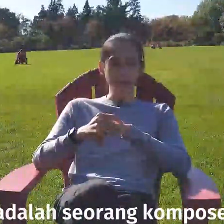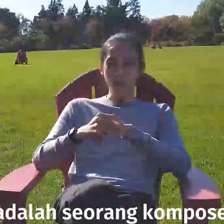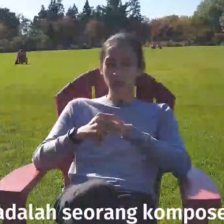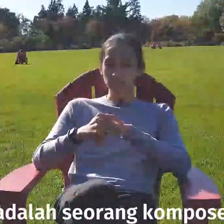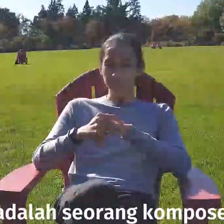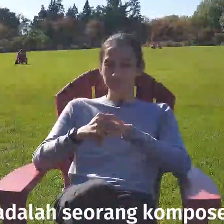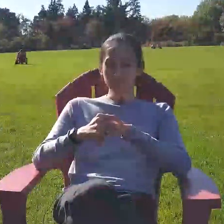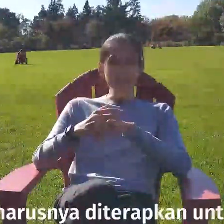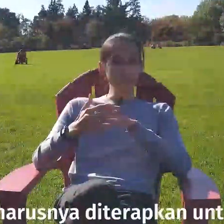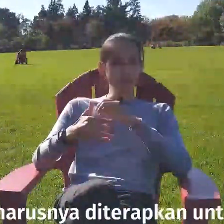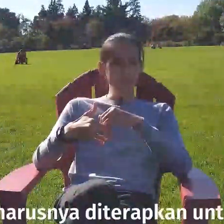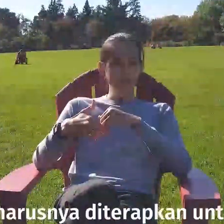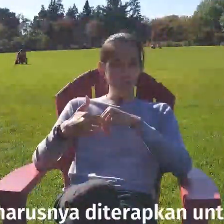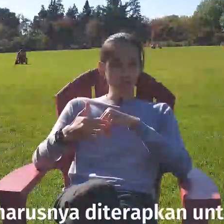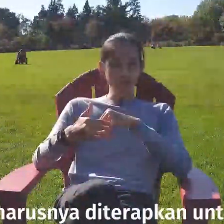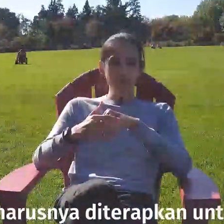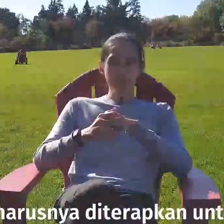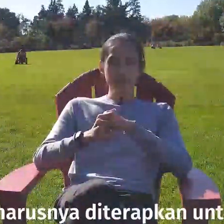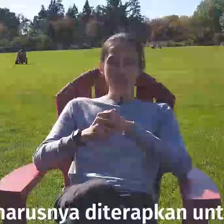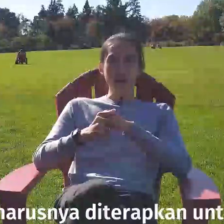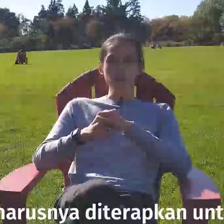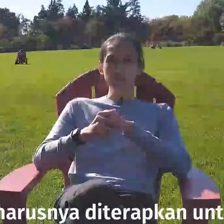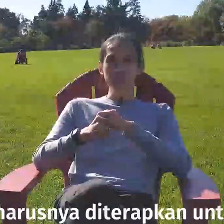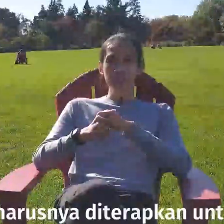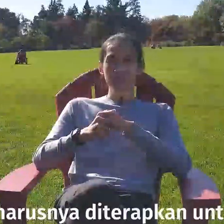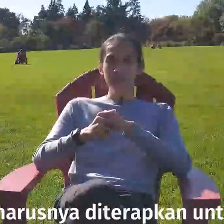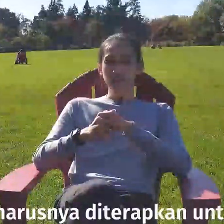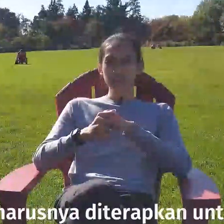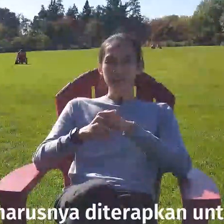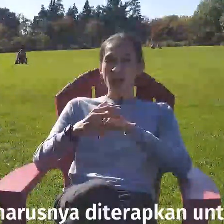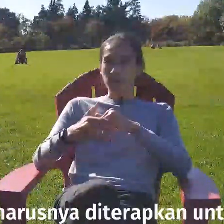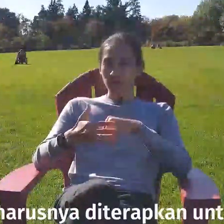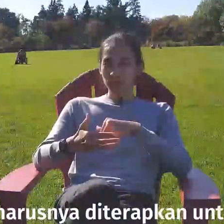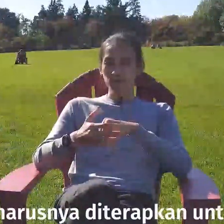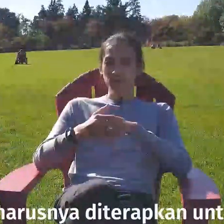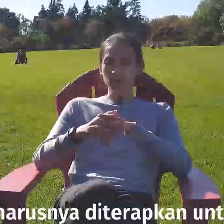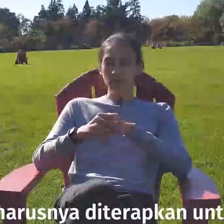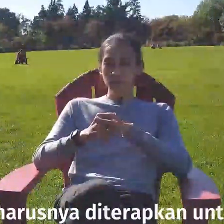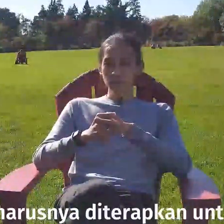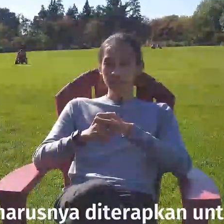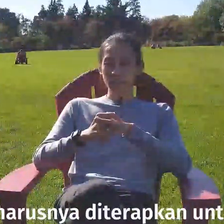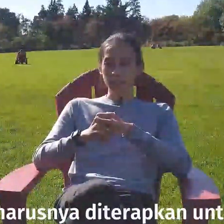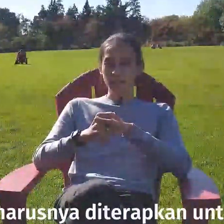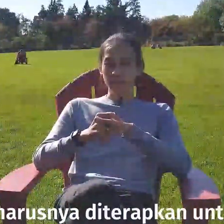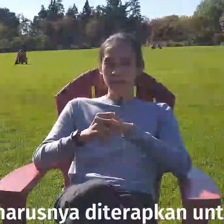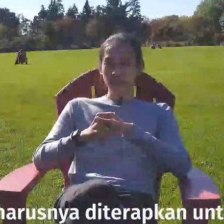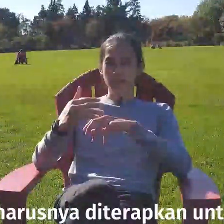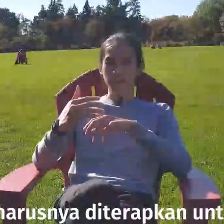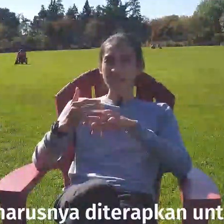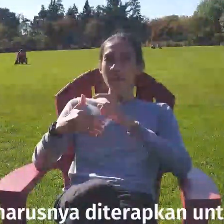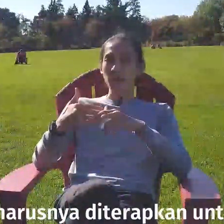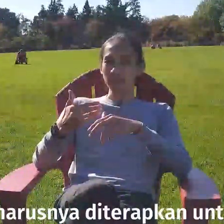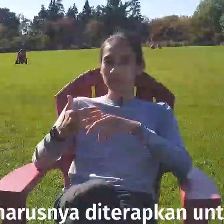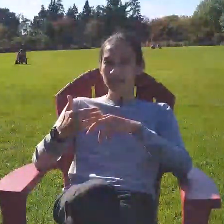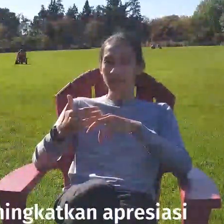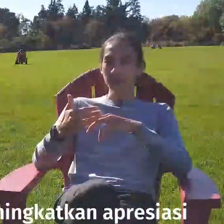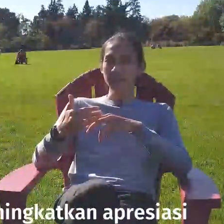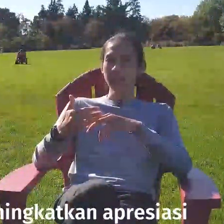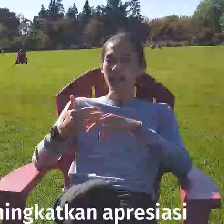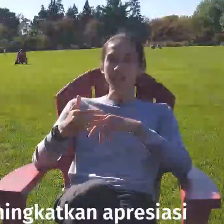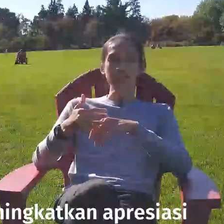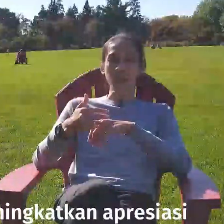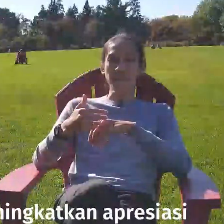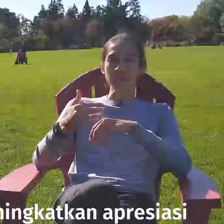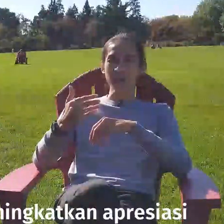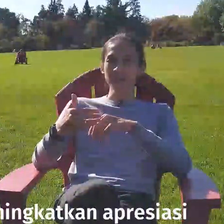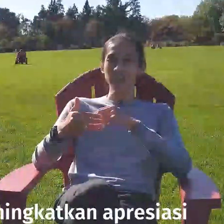mengungkapkan bahwa disiplin itu seharusnya diterapkan untuk meningkatkan ketajaman dan